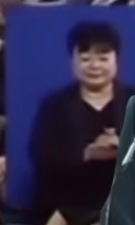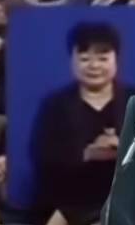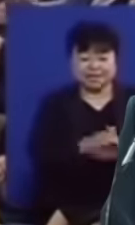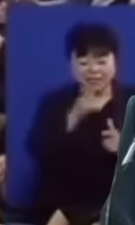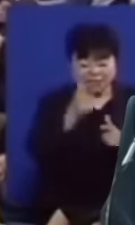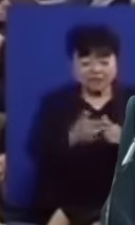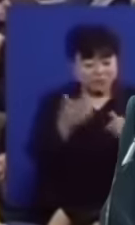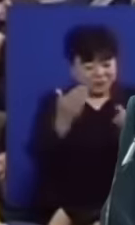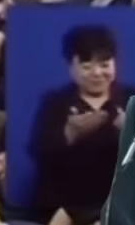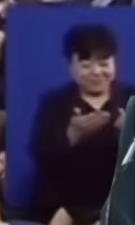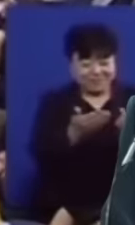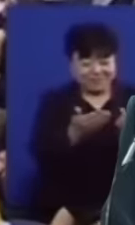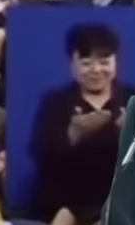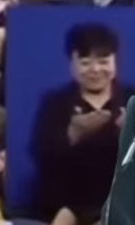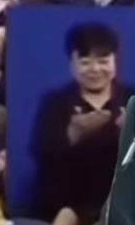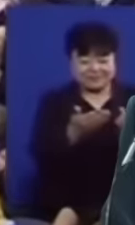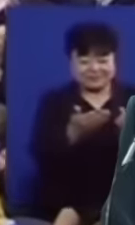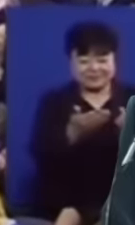예수님께서